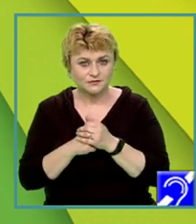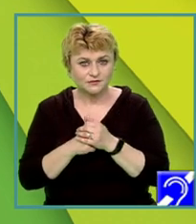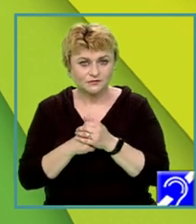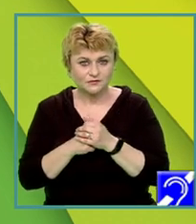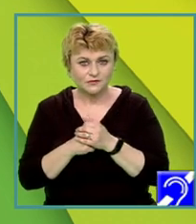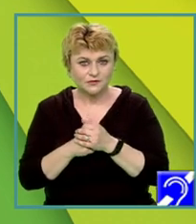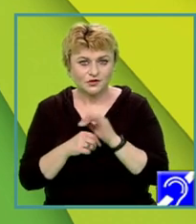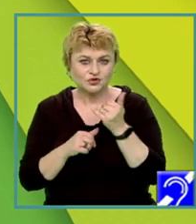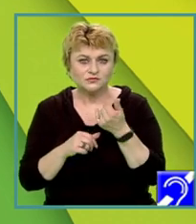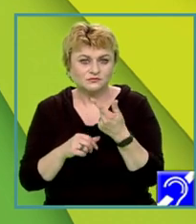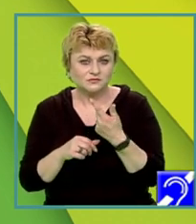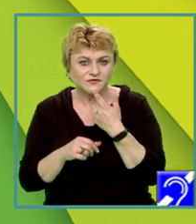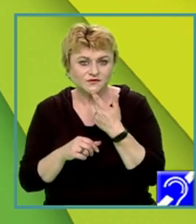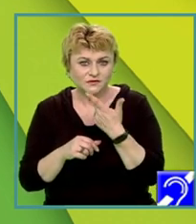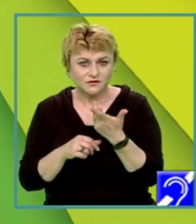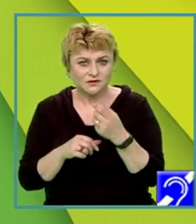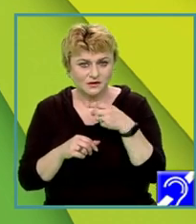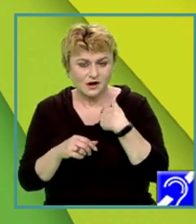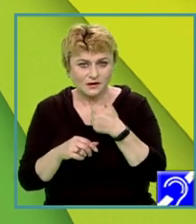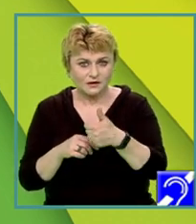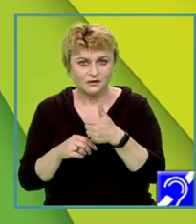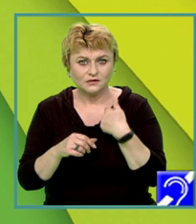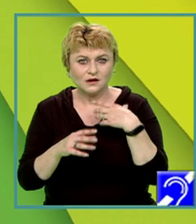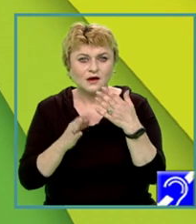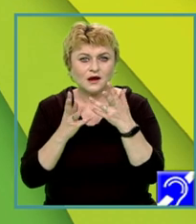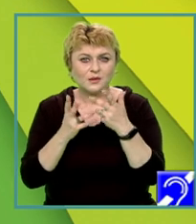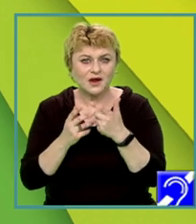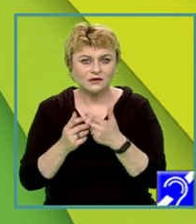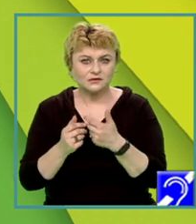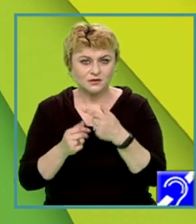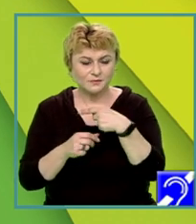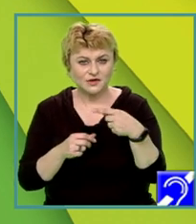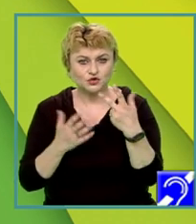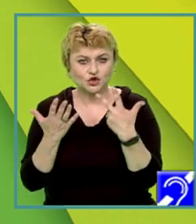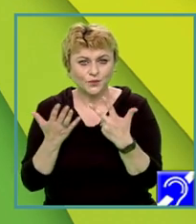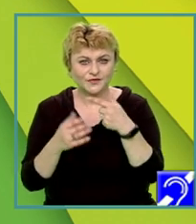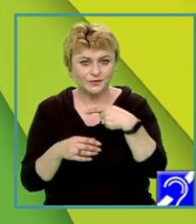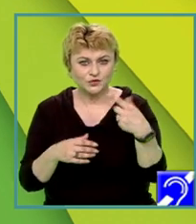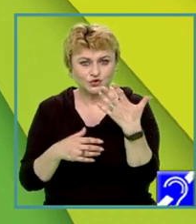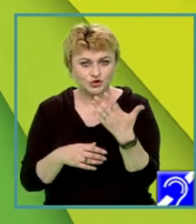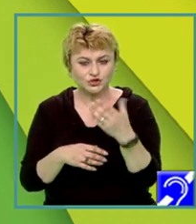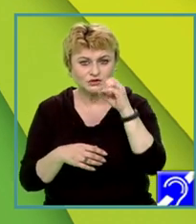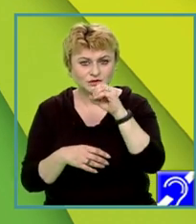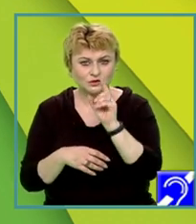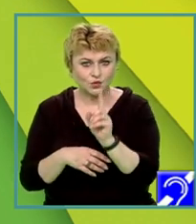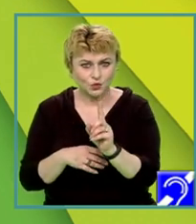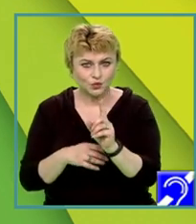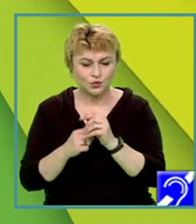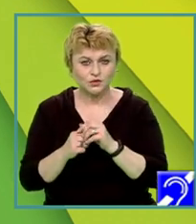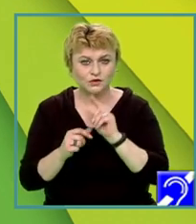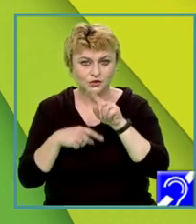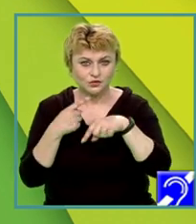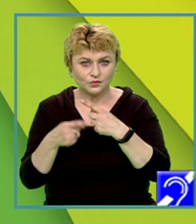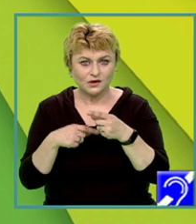știm și anume că numărul a este un element al mulțimii minus 8 minus 5 0 1 prin urmare